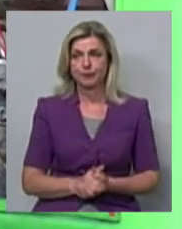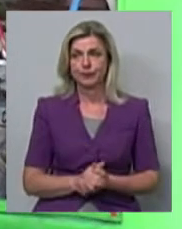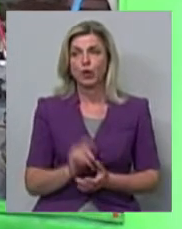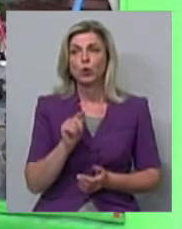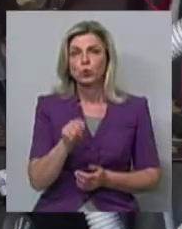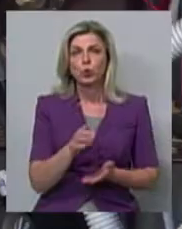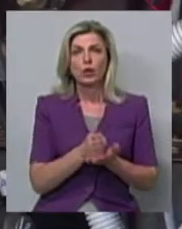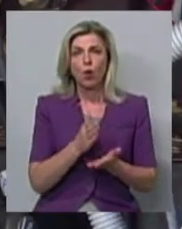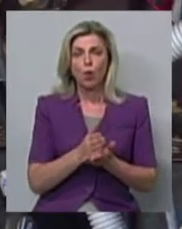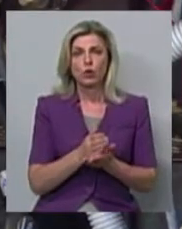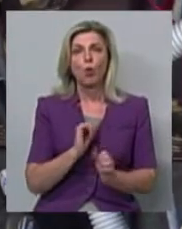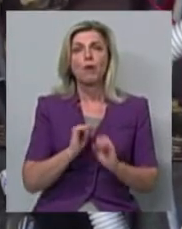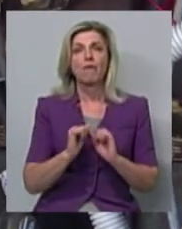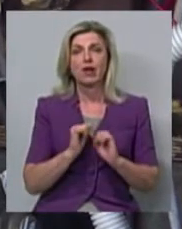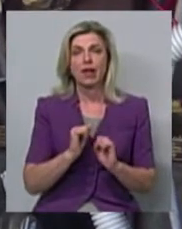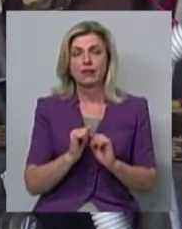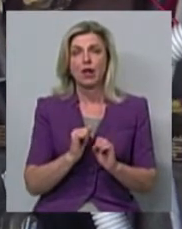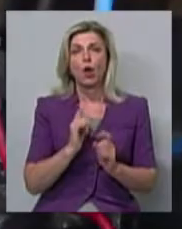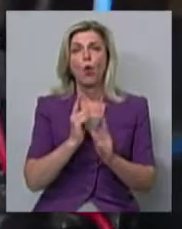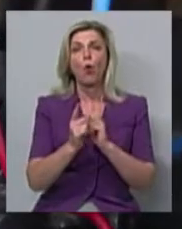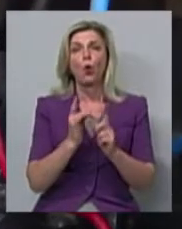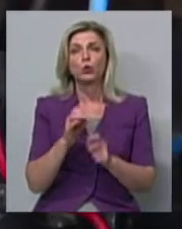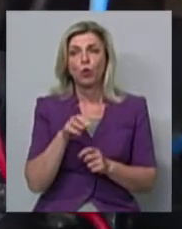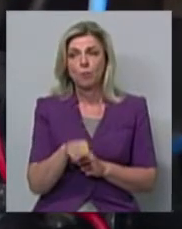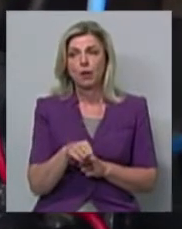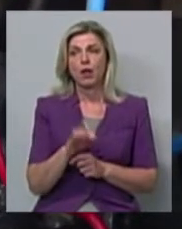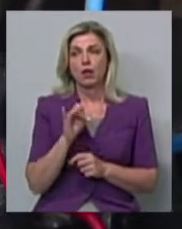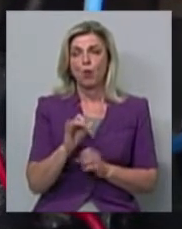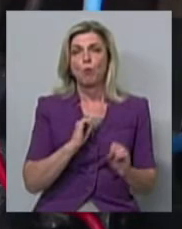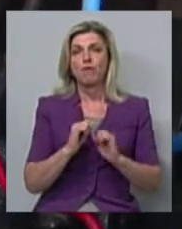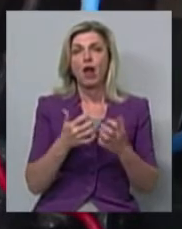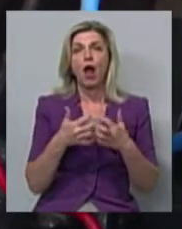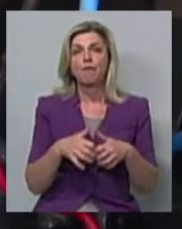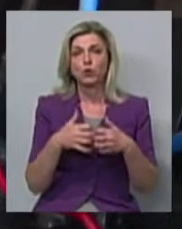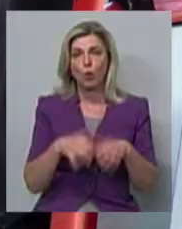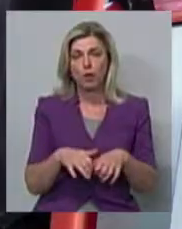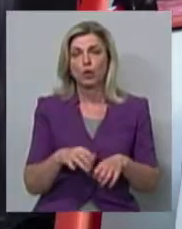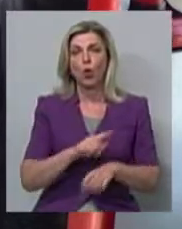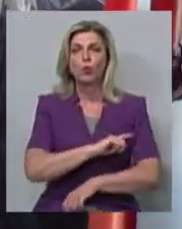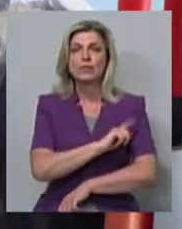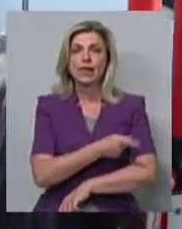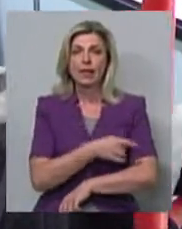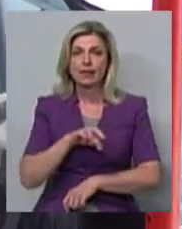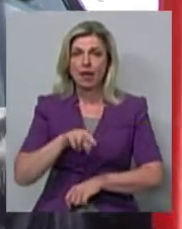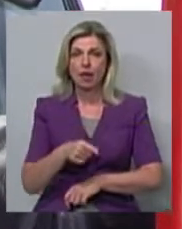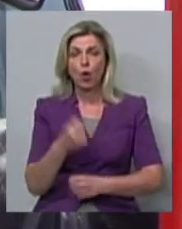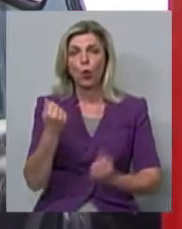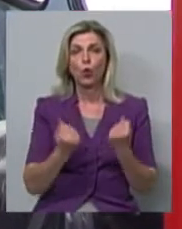педалі, управління печальні, автоматом, усилитель руля. Ось це от.